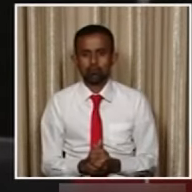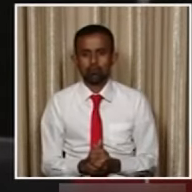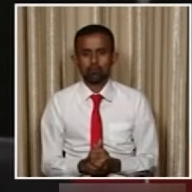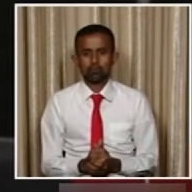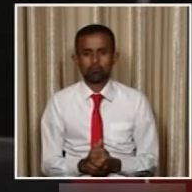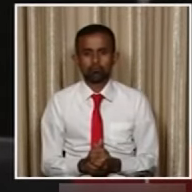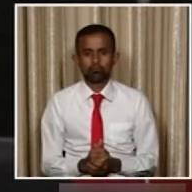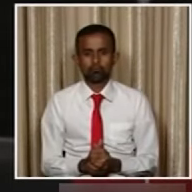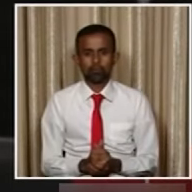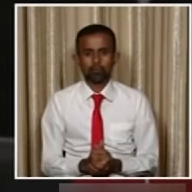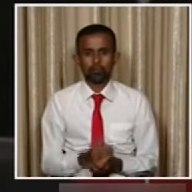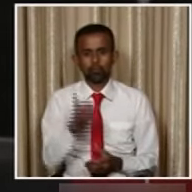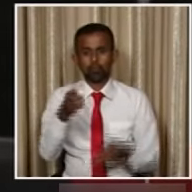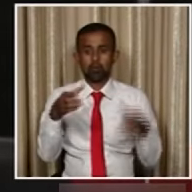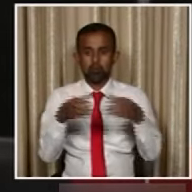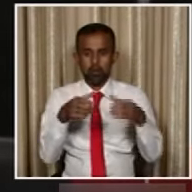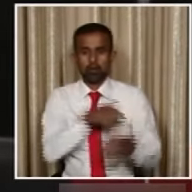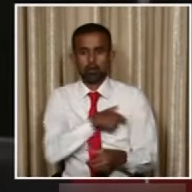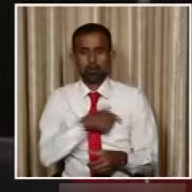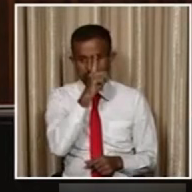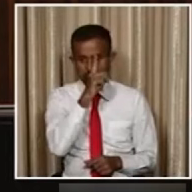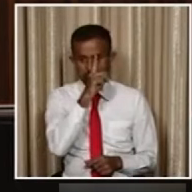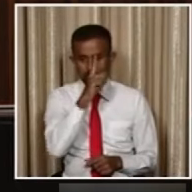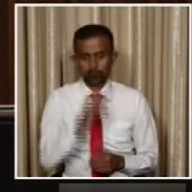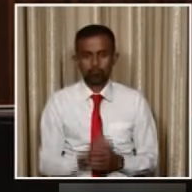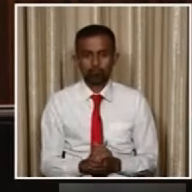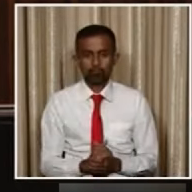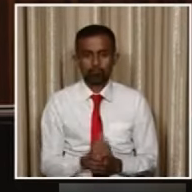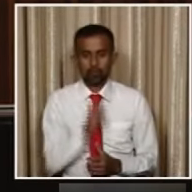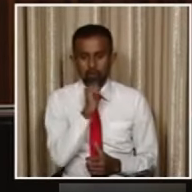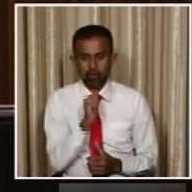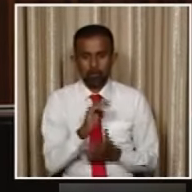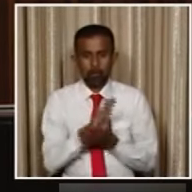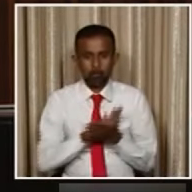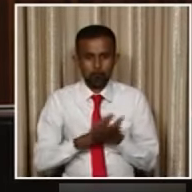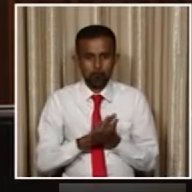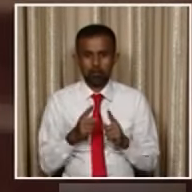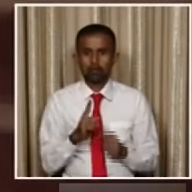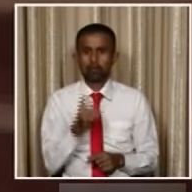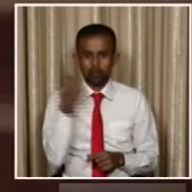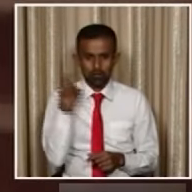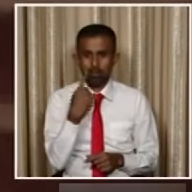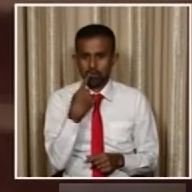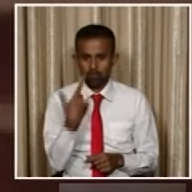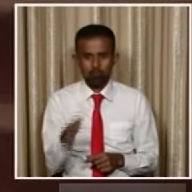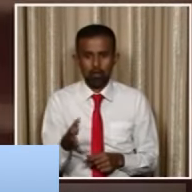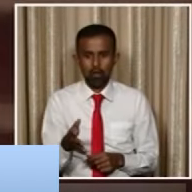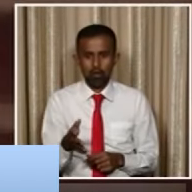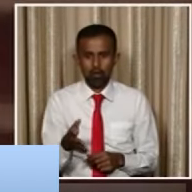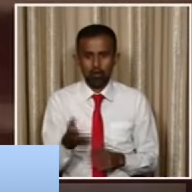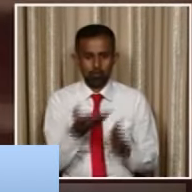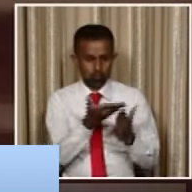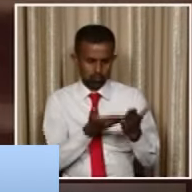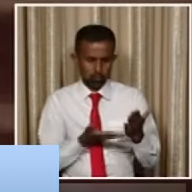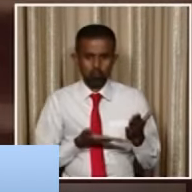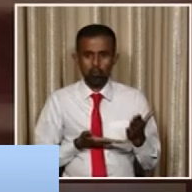නැහැ. ඒ ඔබතුමා පක්ෂ නායකයෙක් නේ. මම පක්ෂ නායකයෙක් නෙමෙයි මේ වෙලාවේ. සත්‍ය හා ප්‍රතිසන්දානය පිළිබඳ පනතෙන් කිසිම තැනක